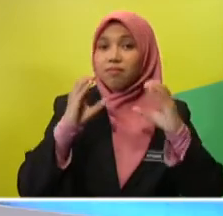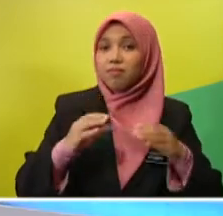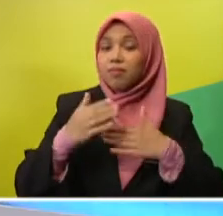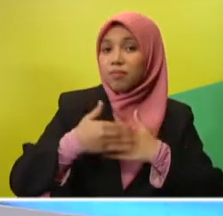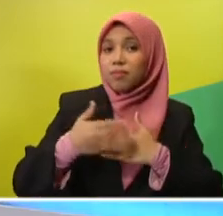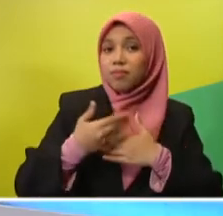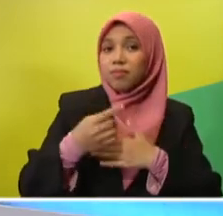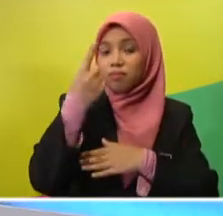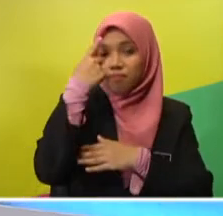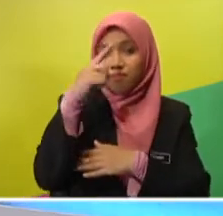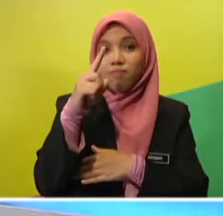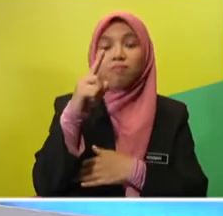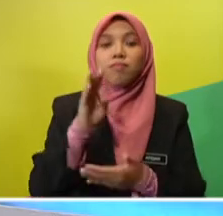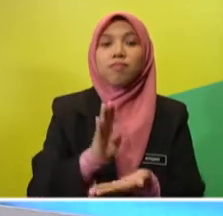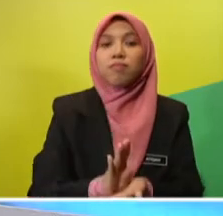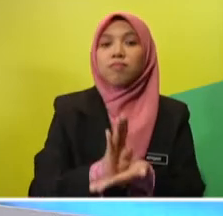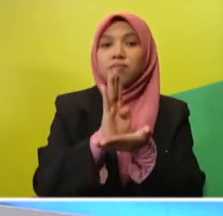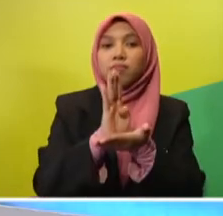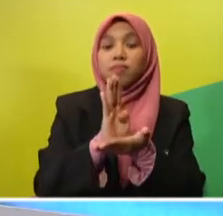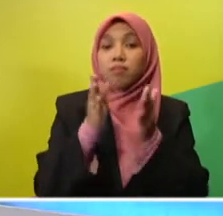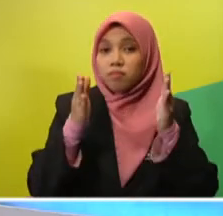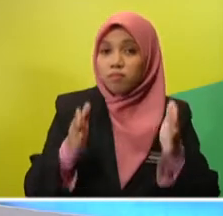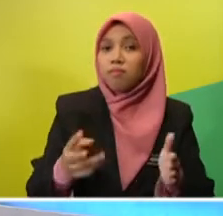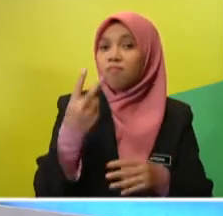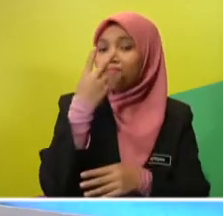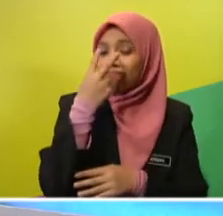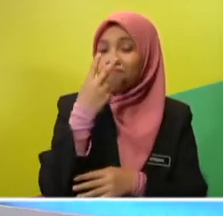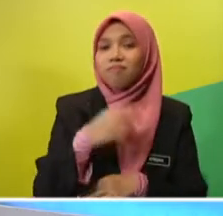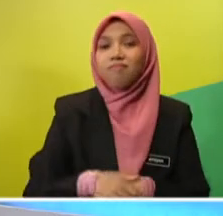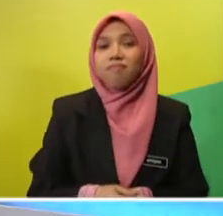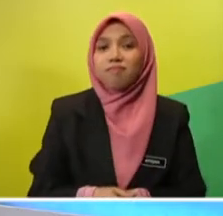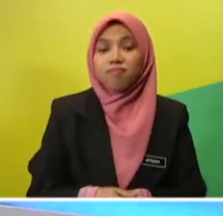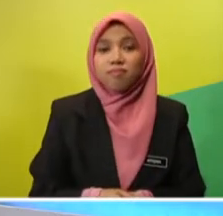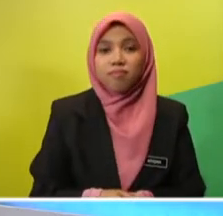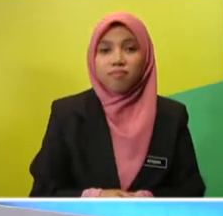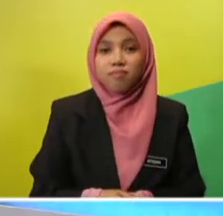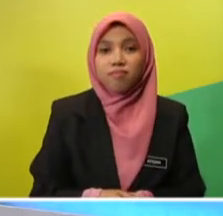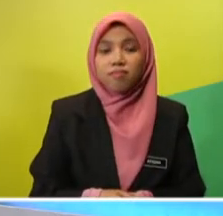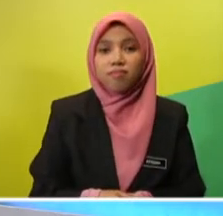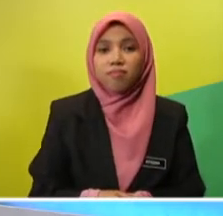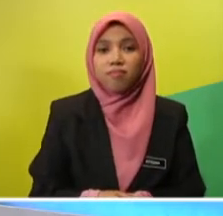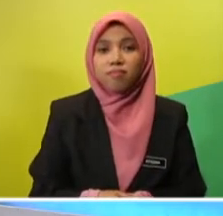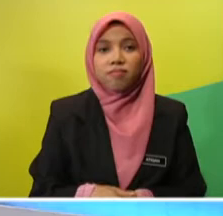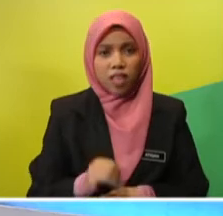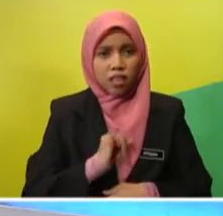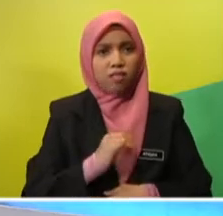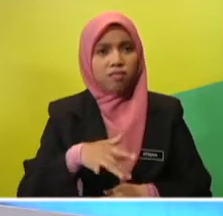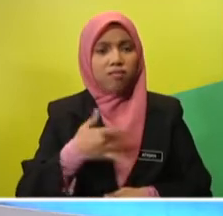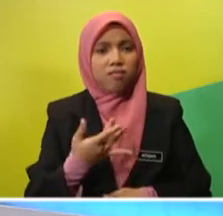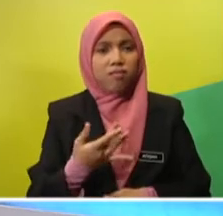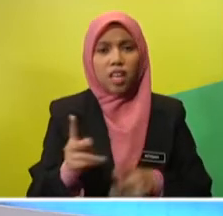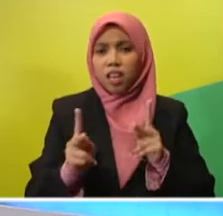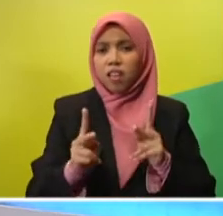diri sama-sama membantu mereka yang ketidakupayaan penglihatan. Okey, cikgu. Saya rasa kan, kalau cikgu nak uji saya